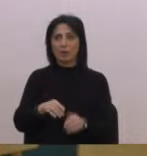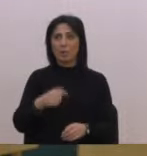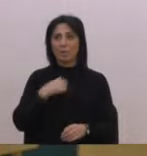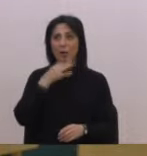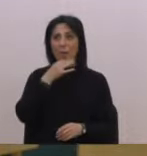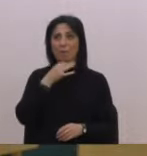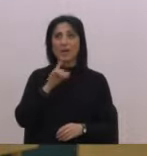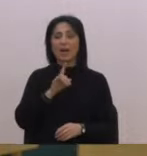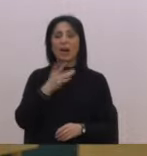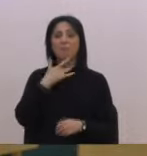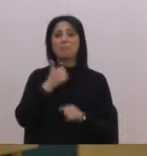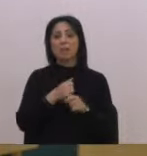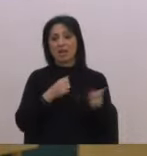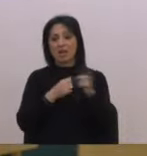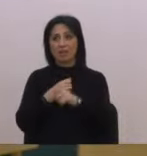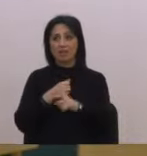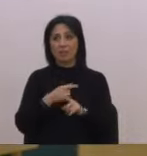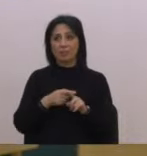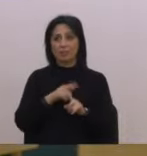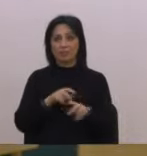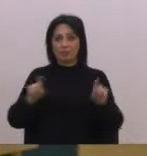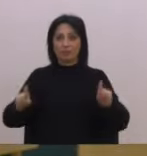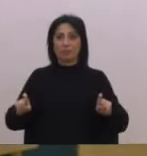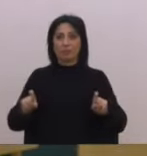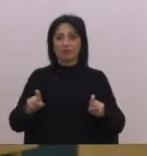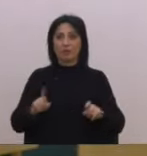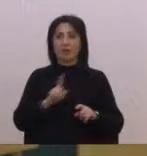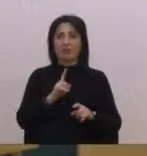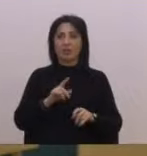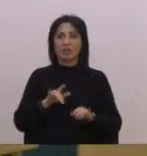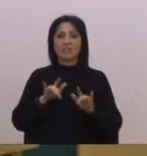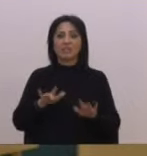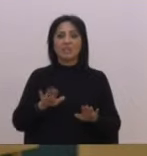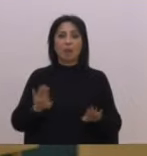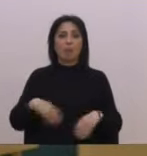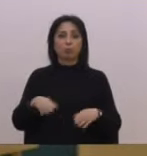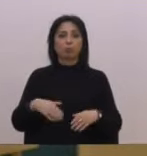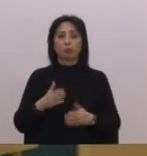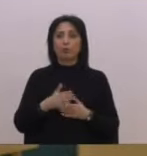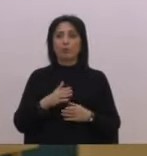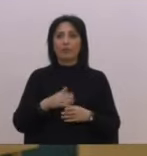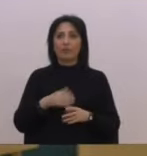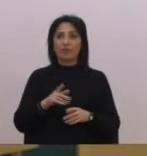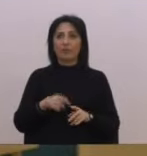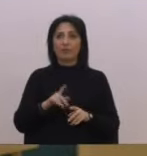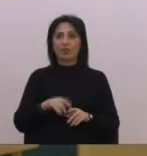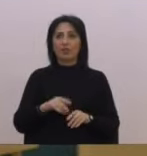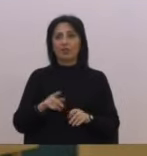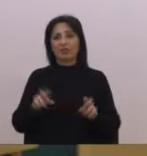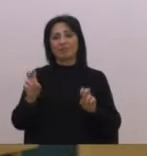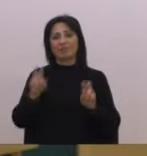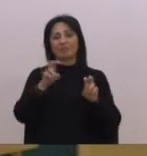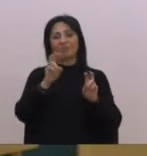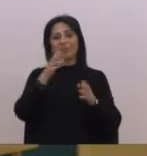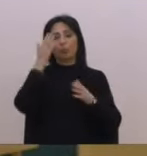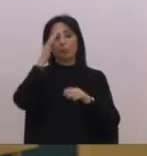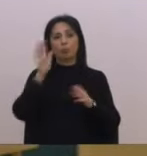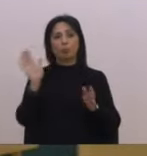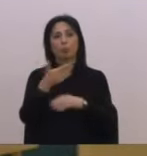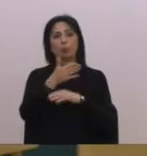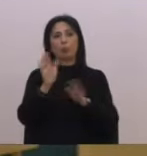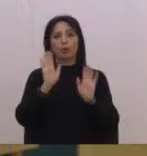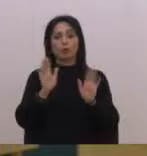მერებს გულისხმობ, რომლებიც გაყუჩებულები არიან და უსაქმურად ყოფნით მწვანე მდელოზე კონტროშკონტროშით ატარებენ